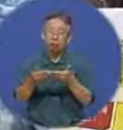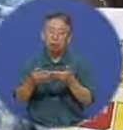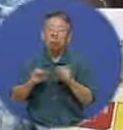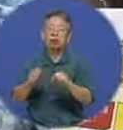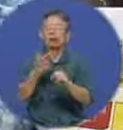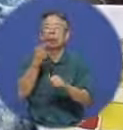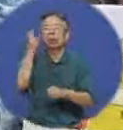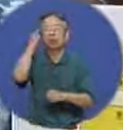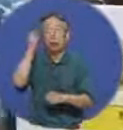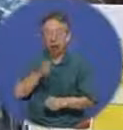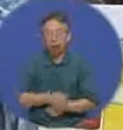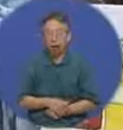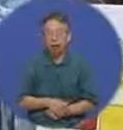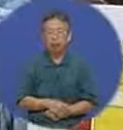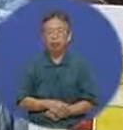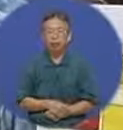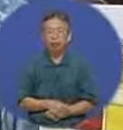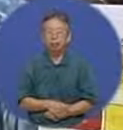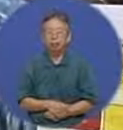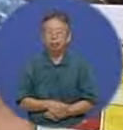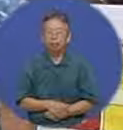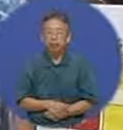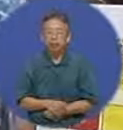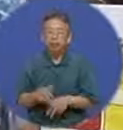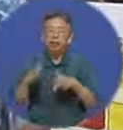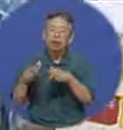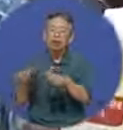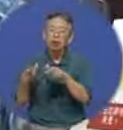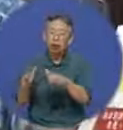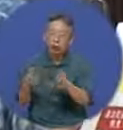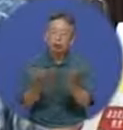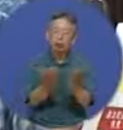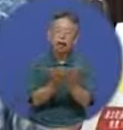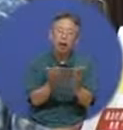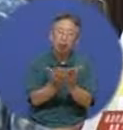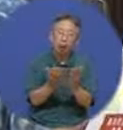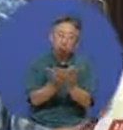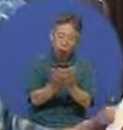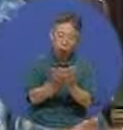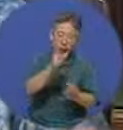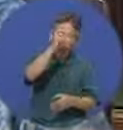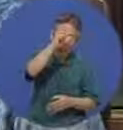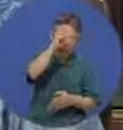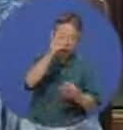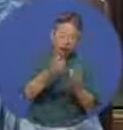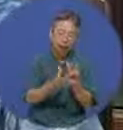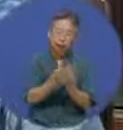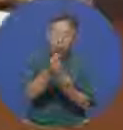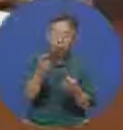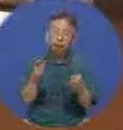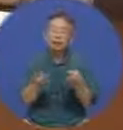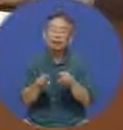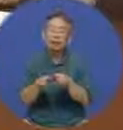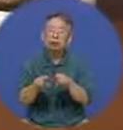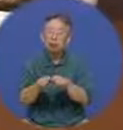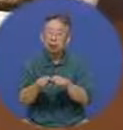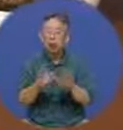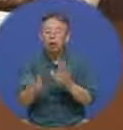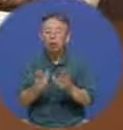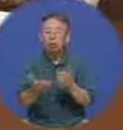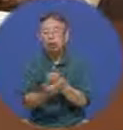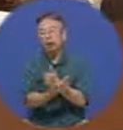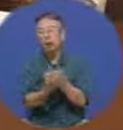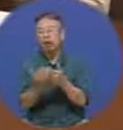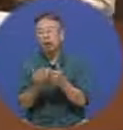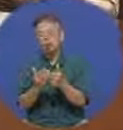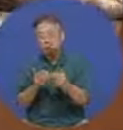ってるんですね。 はいはい、そうしますと行政と学校と、はい、そして警察が一体となって、 ね、はい、 子どもたちを守る